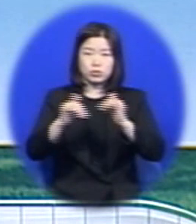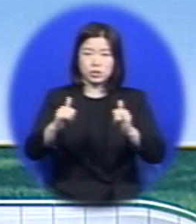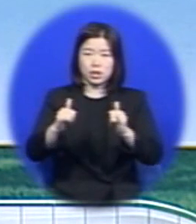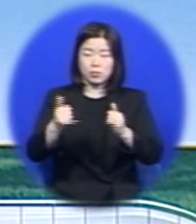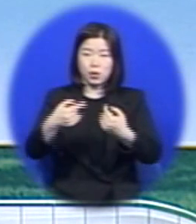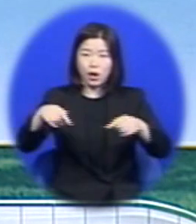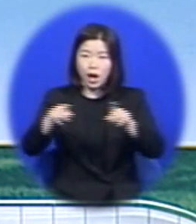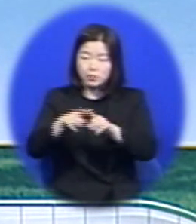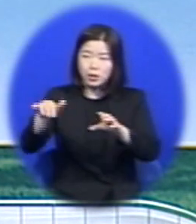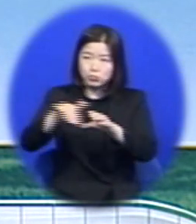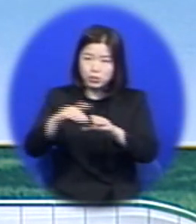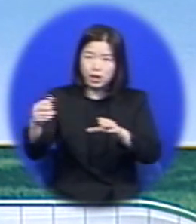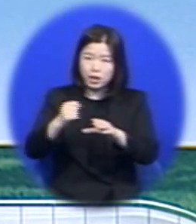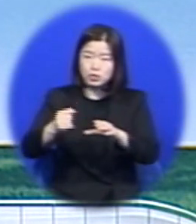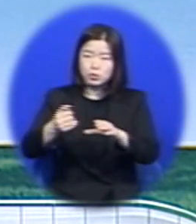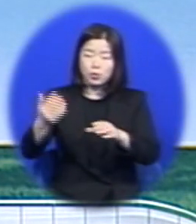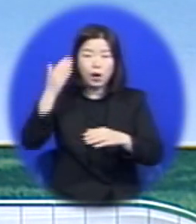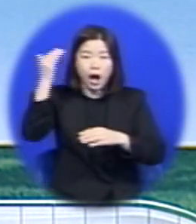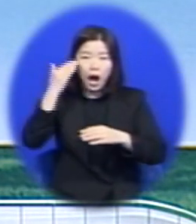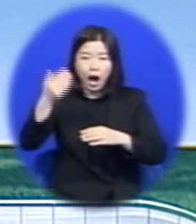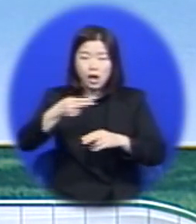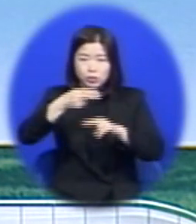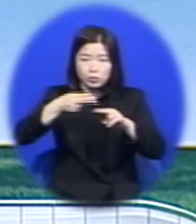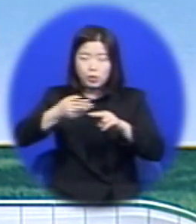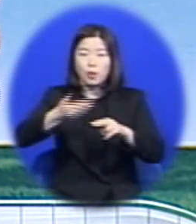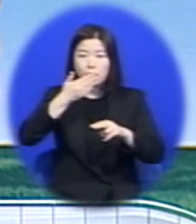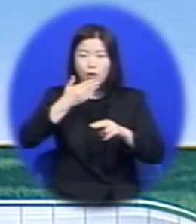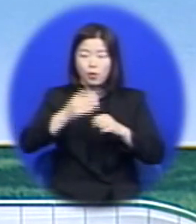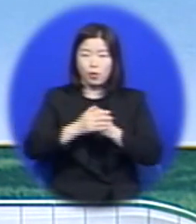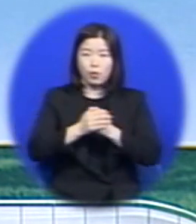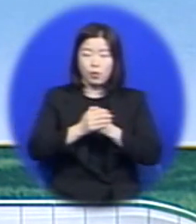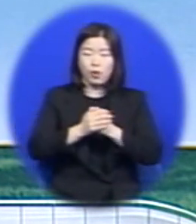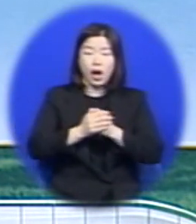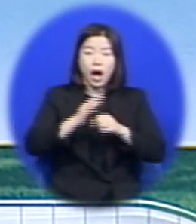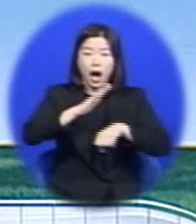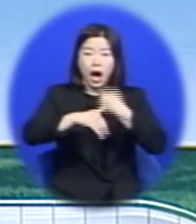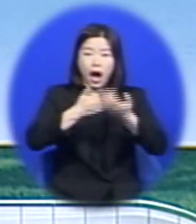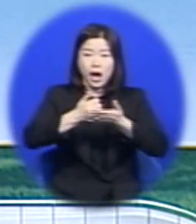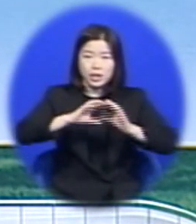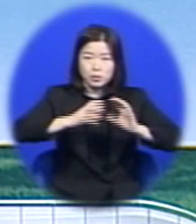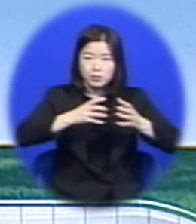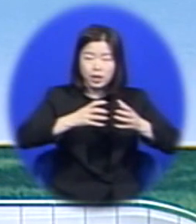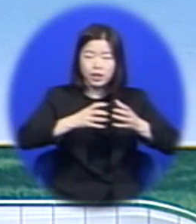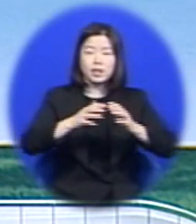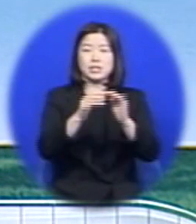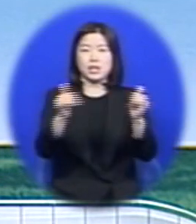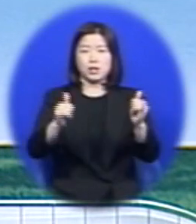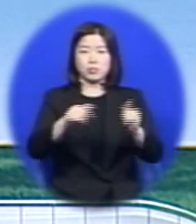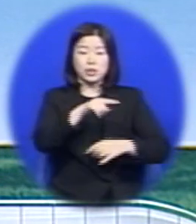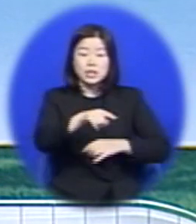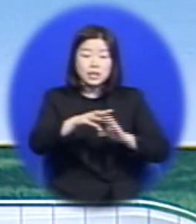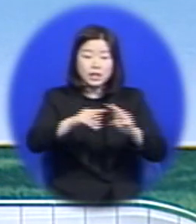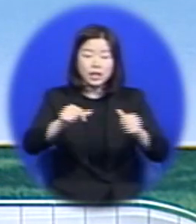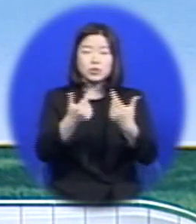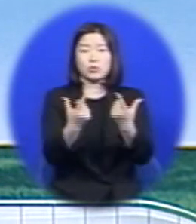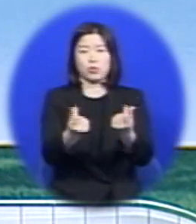먹고 그렇게 살잖아요. 하나님 나라의 시민들도 이 땅에서 똑같습니다.